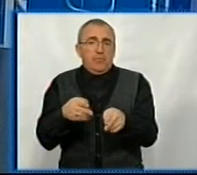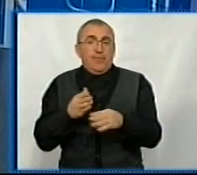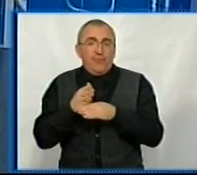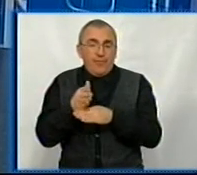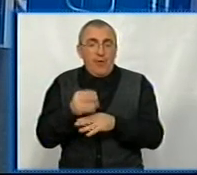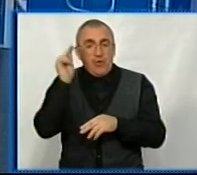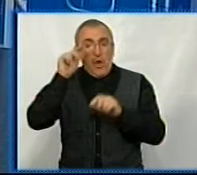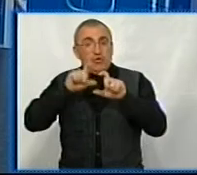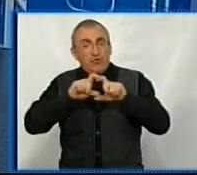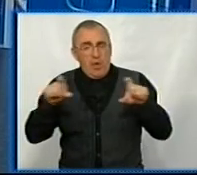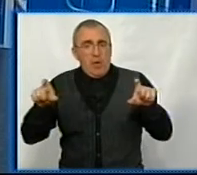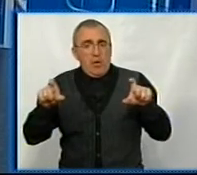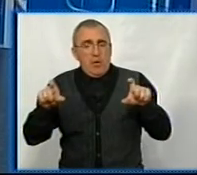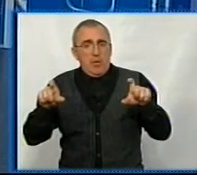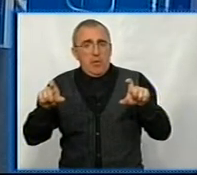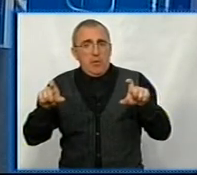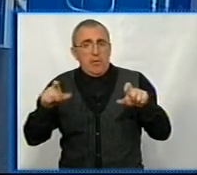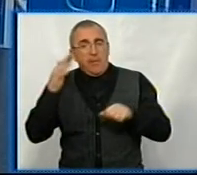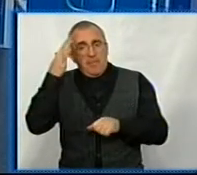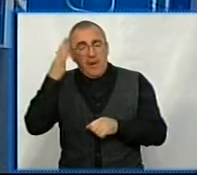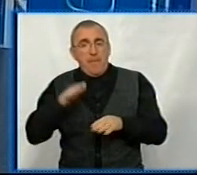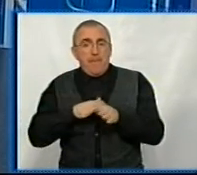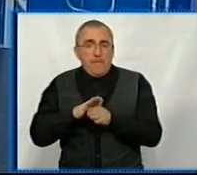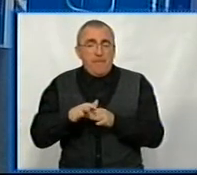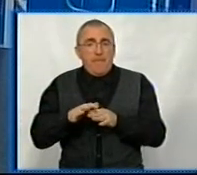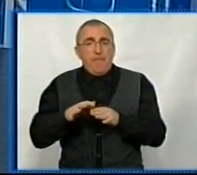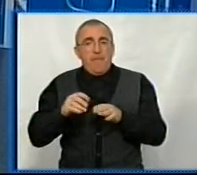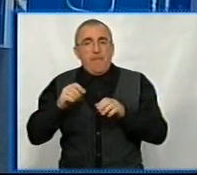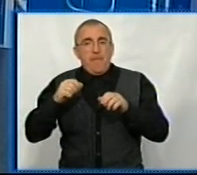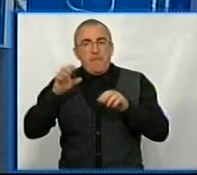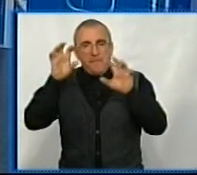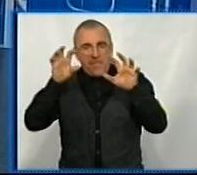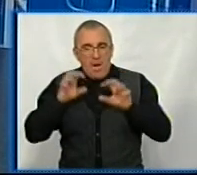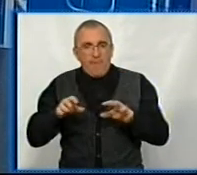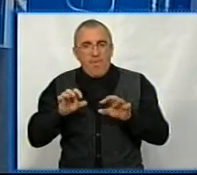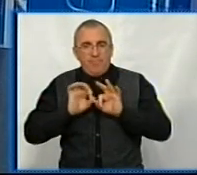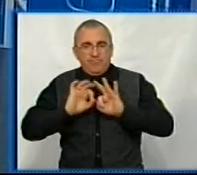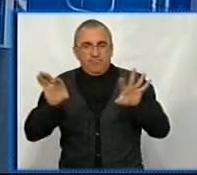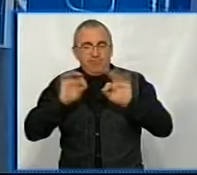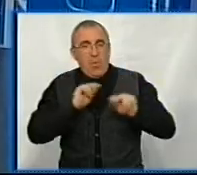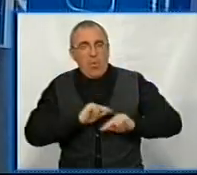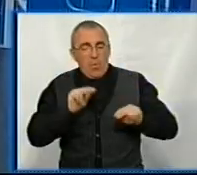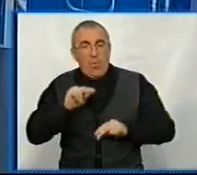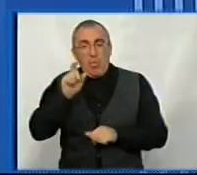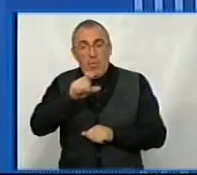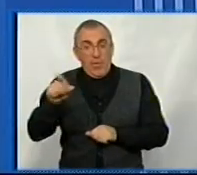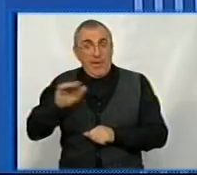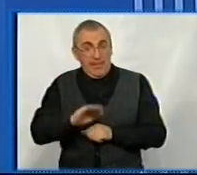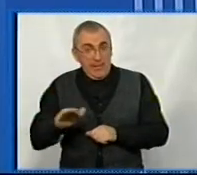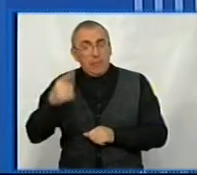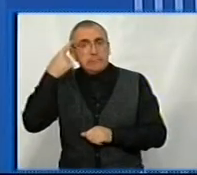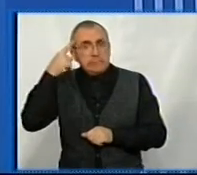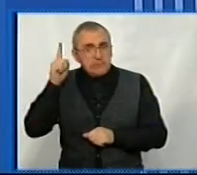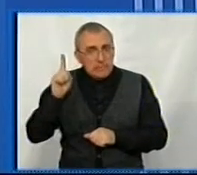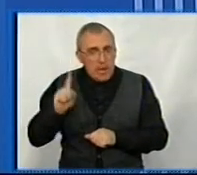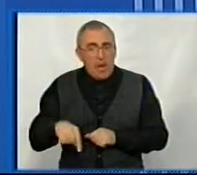відвідуємо навчальні заклади з метою проведення правопросвітницької роботи серед учнів. І видно, що діти